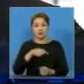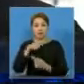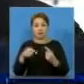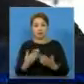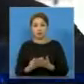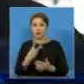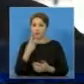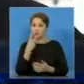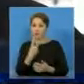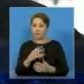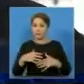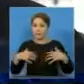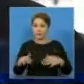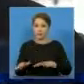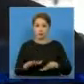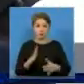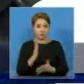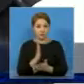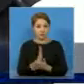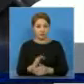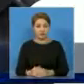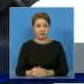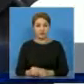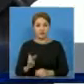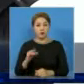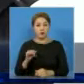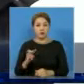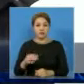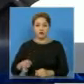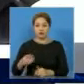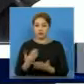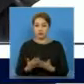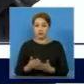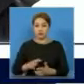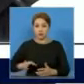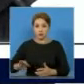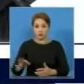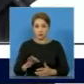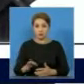негізгі көзі мал шаруашылығы болып отыр. Оймауыт сақпазы осы облыс бойынша